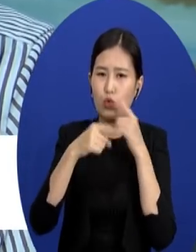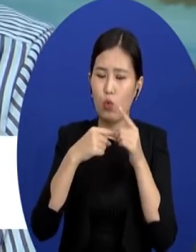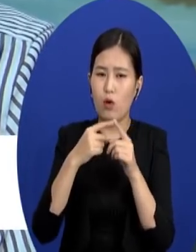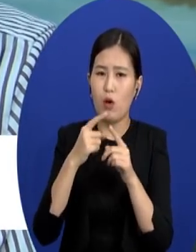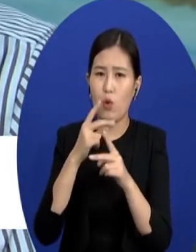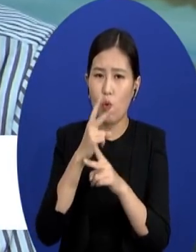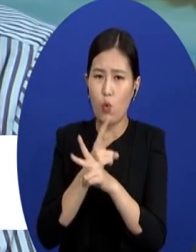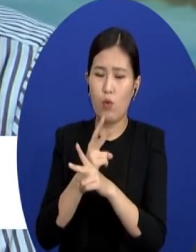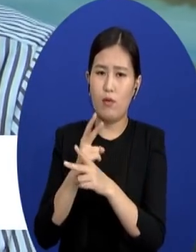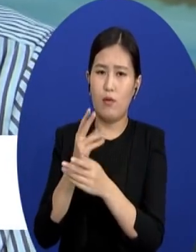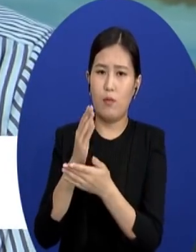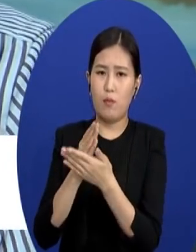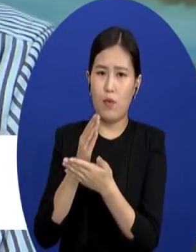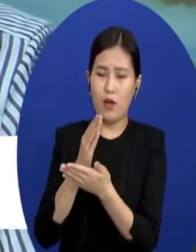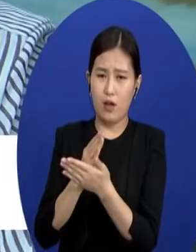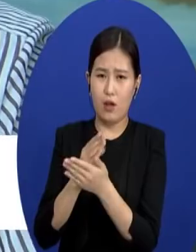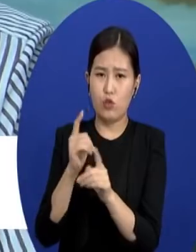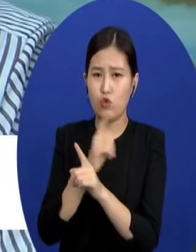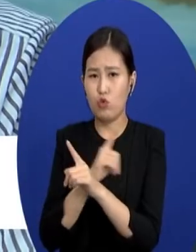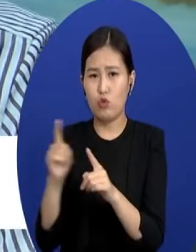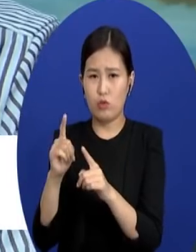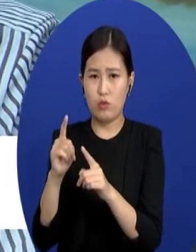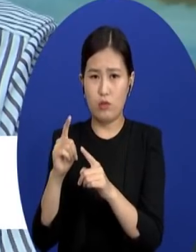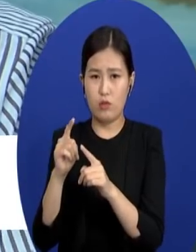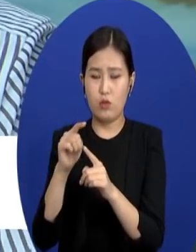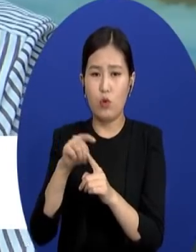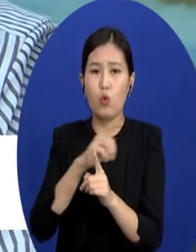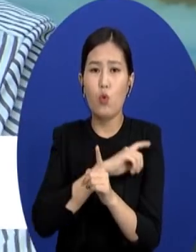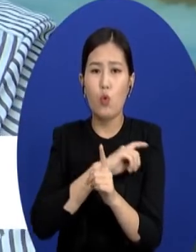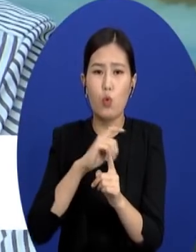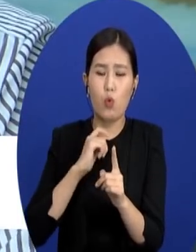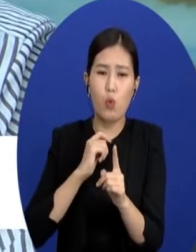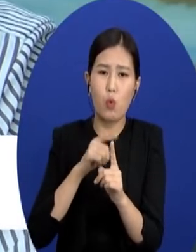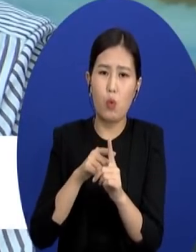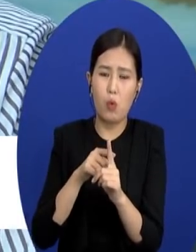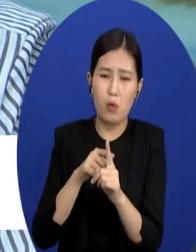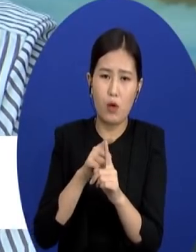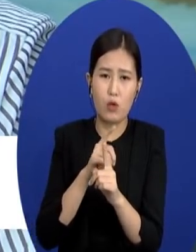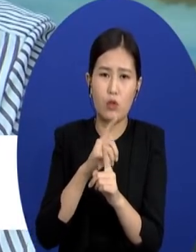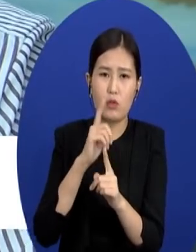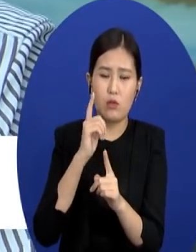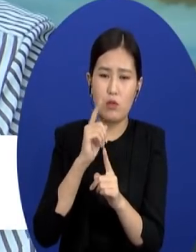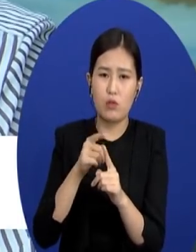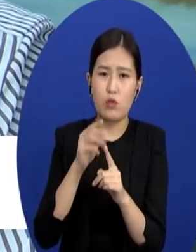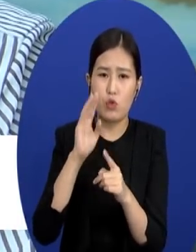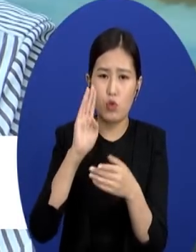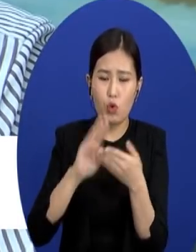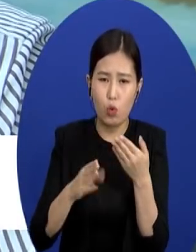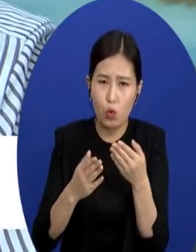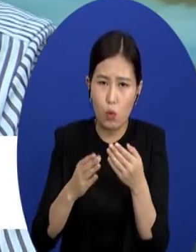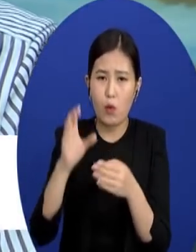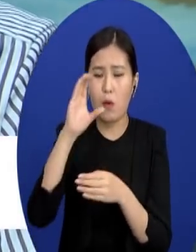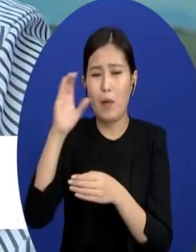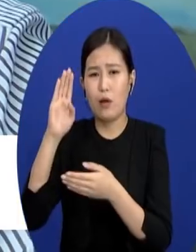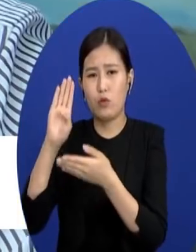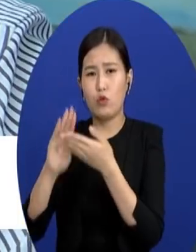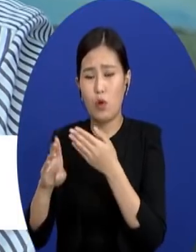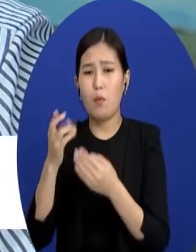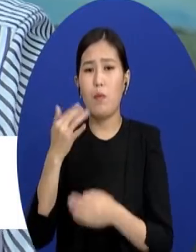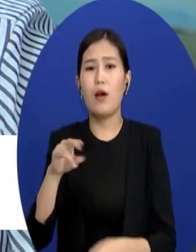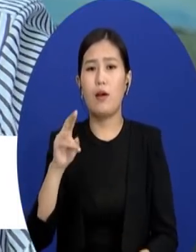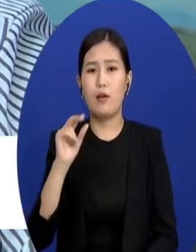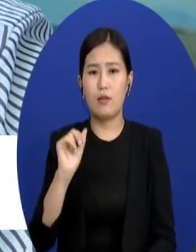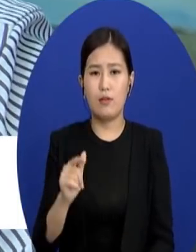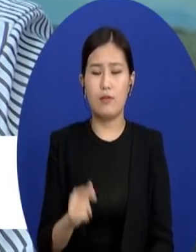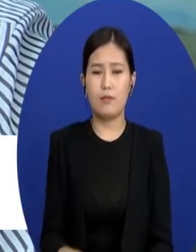зөрчих гэж асуудал байгаа. Энэ дээр хувь хүнийг болон аж ахуйн нэгжийг одоо торох асуудал бас байдаг. Ажлаас